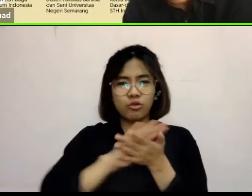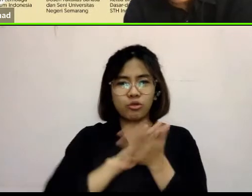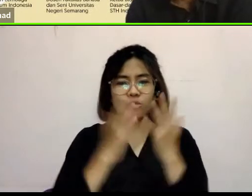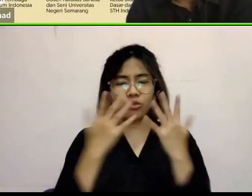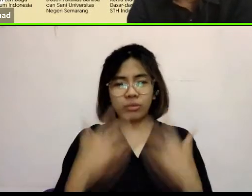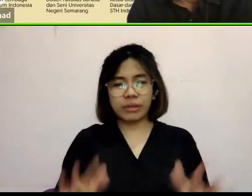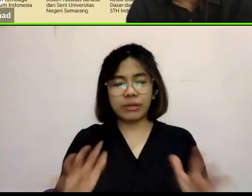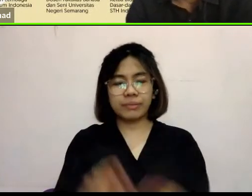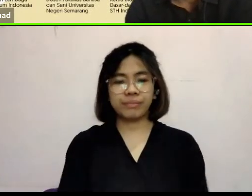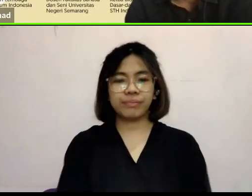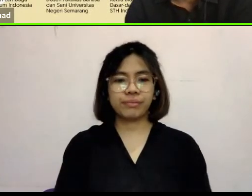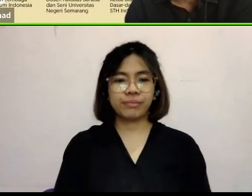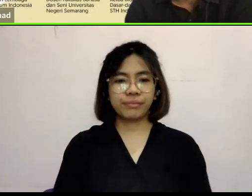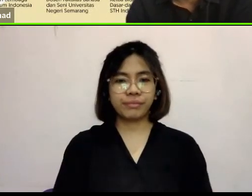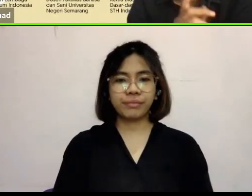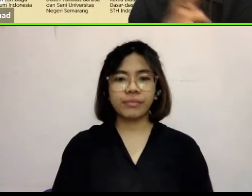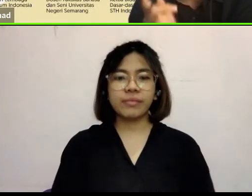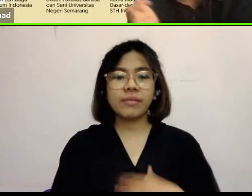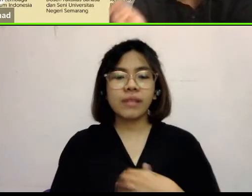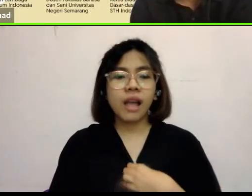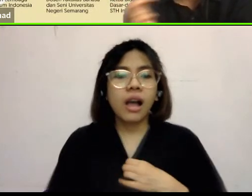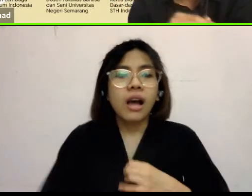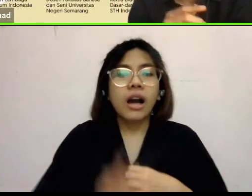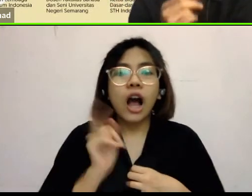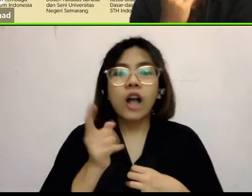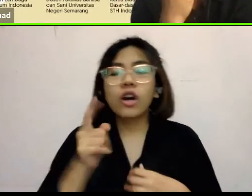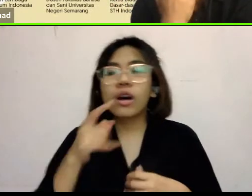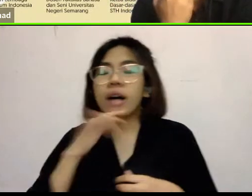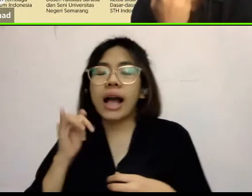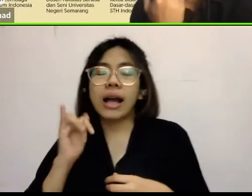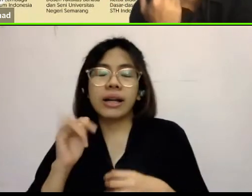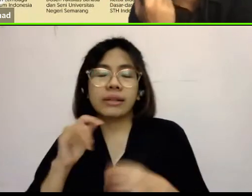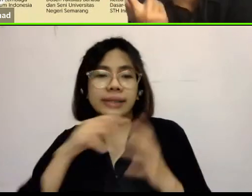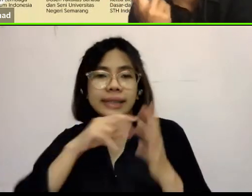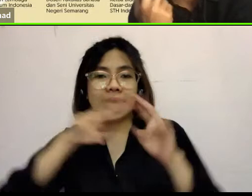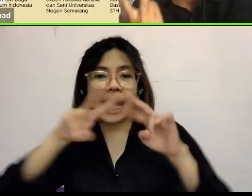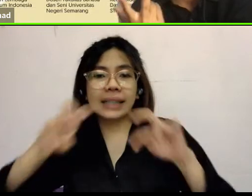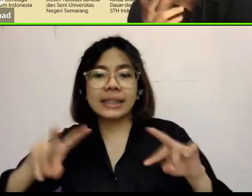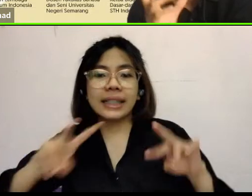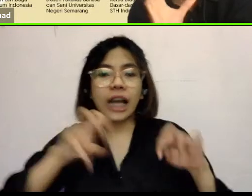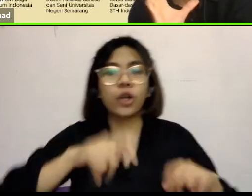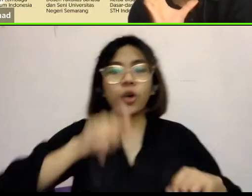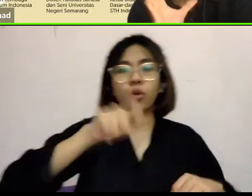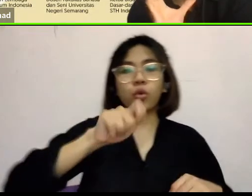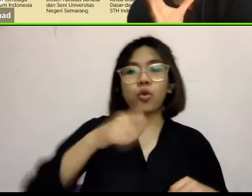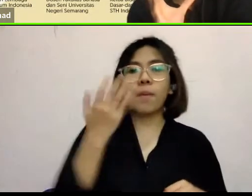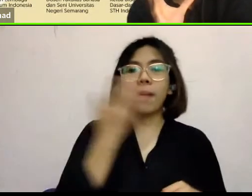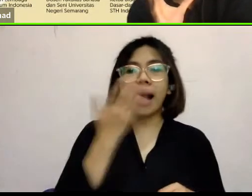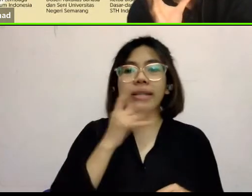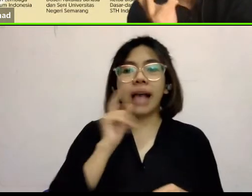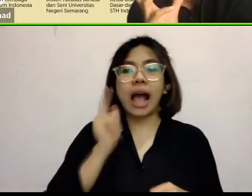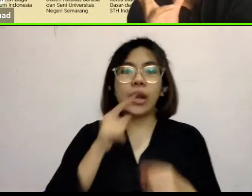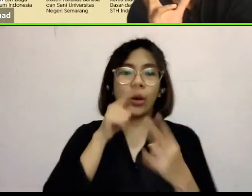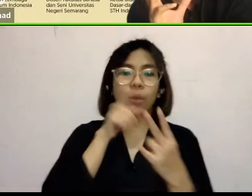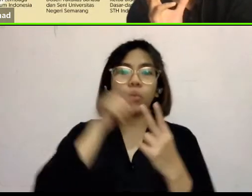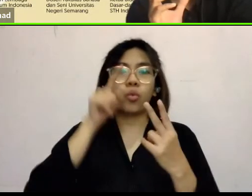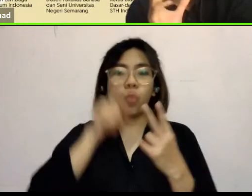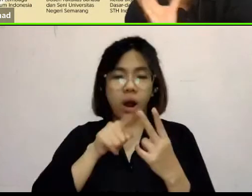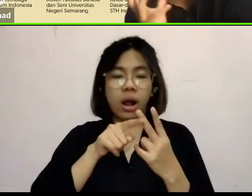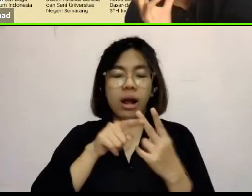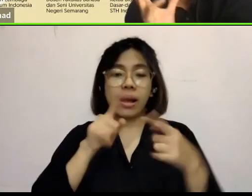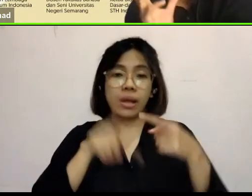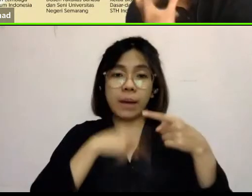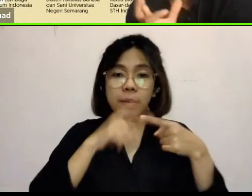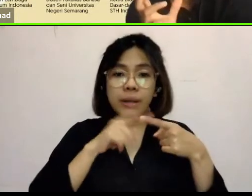dalam kajian hukum dan bahasa sebetulnya ada dua pendekatan yang pertama ngelihat